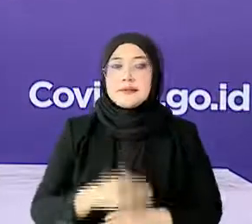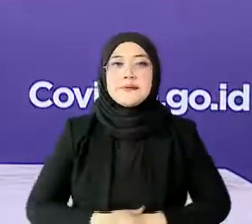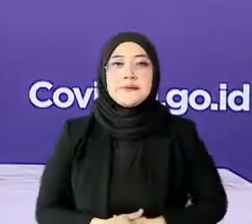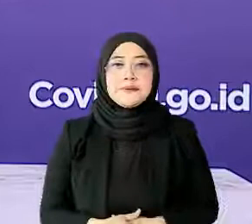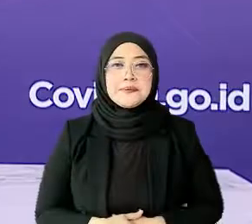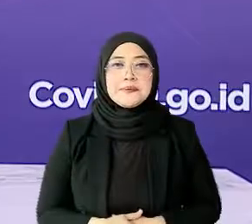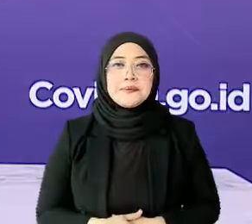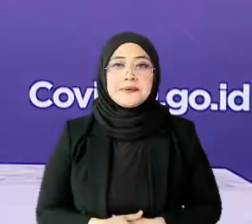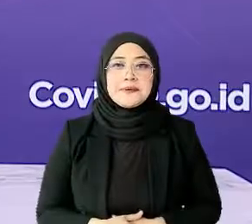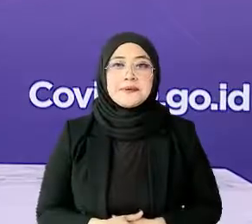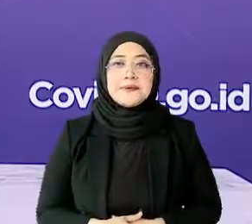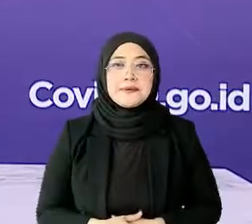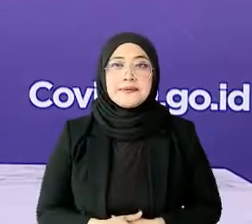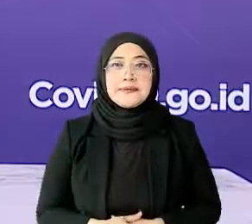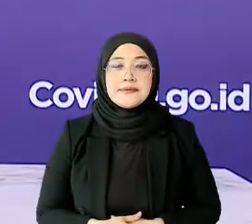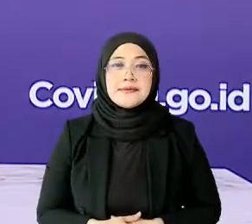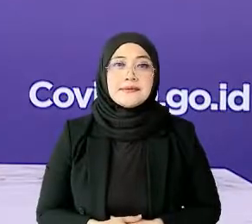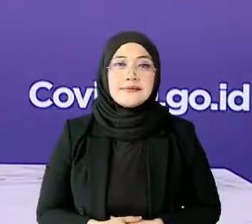kasih